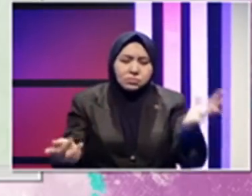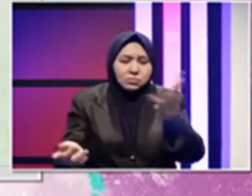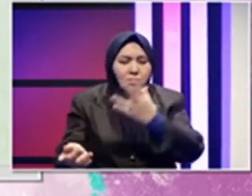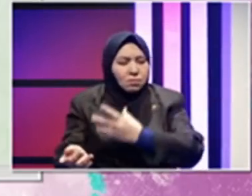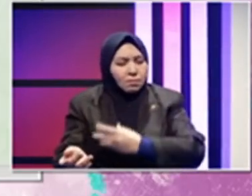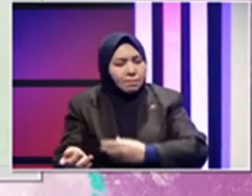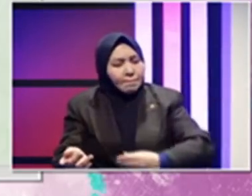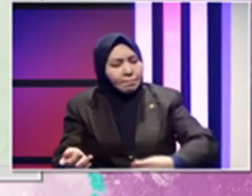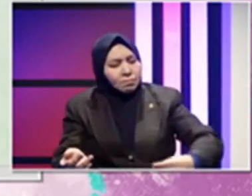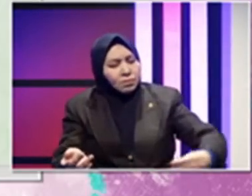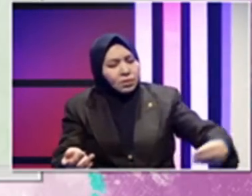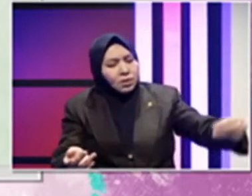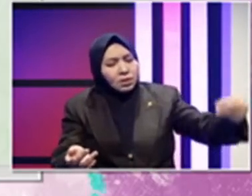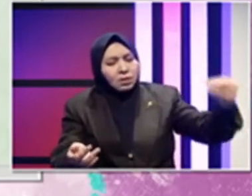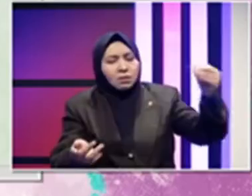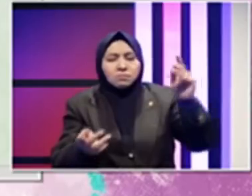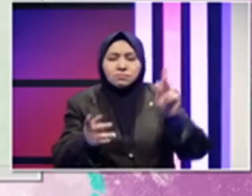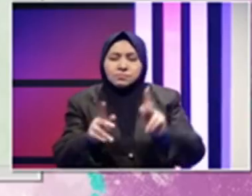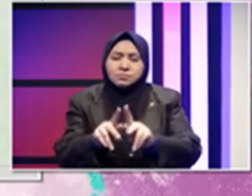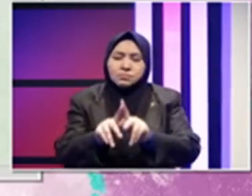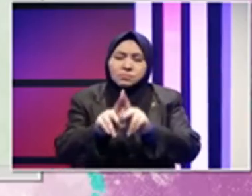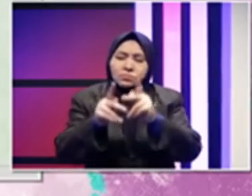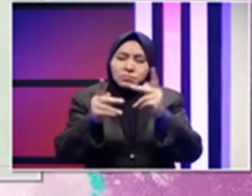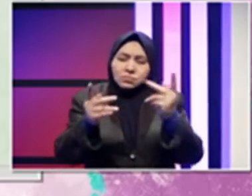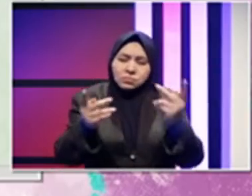بِالْبَيِّنَاتِ وَبِالزُّبُرِ